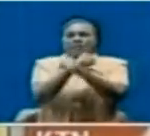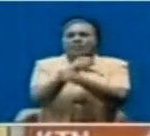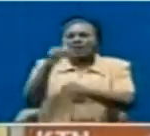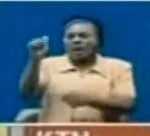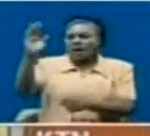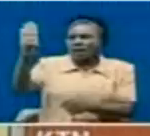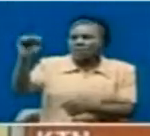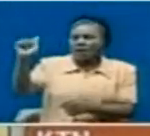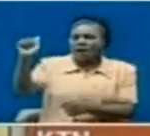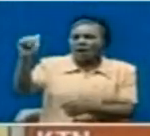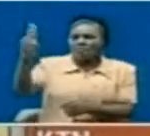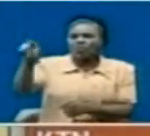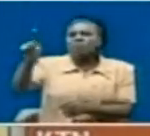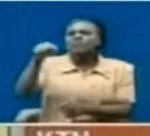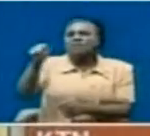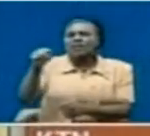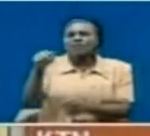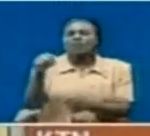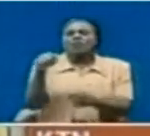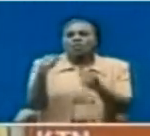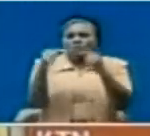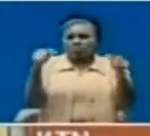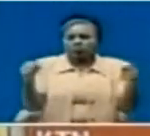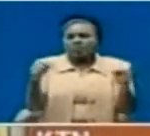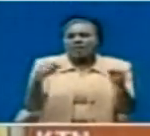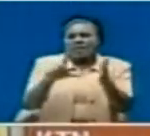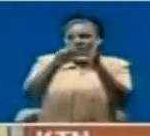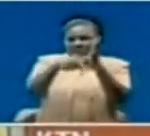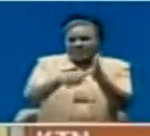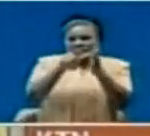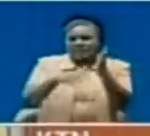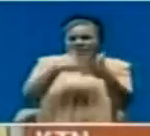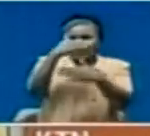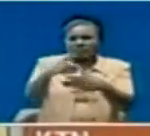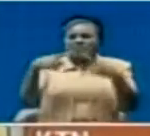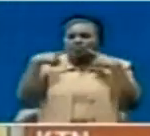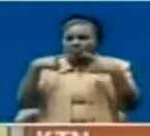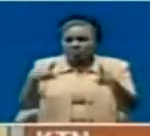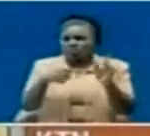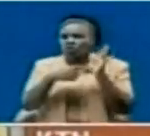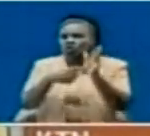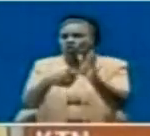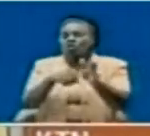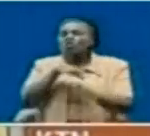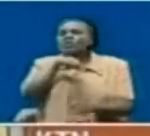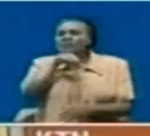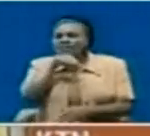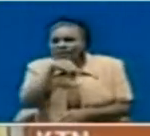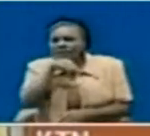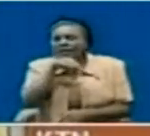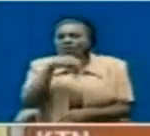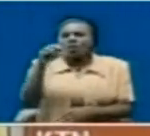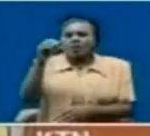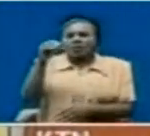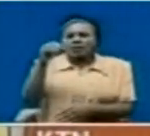Ababu Namwamba kwa madai ya usaliti. Lakini muda mchache baada ya nyufa hizo kujitokeza, kinara wa CORD na chama cha ODM